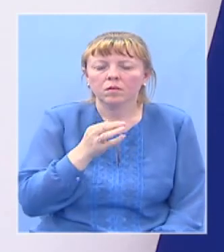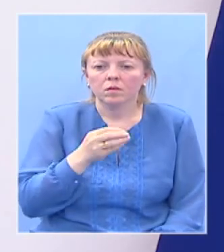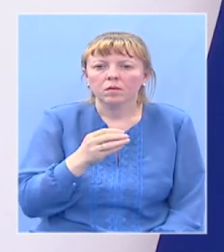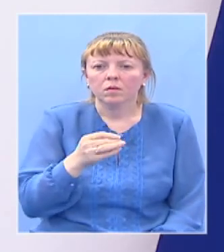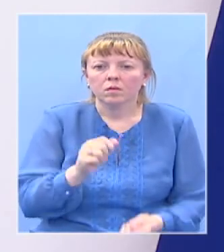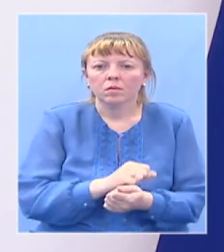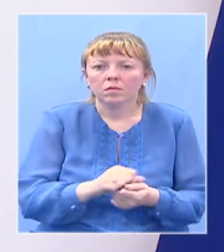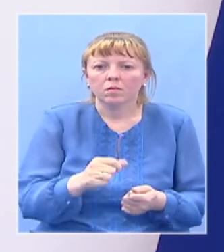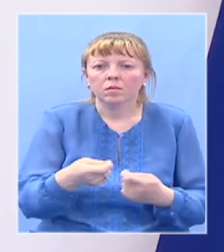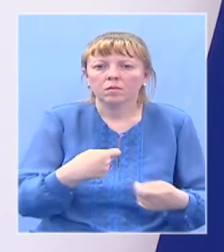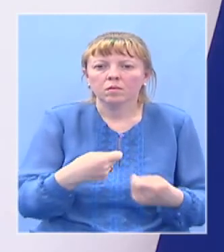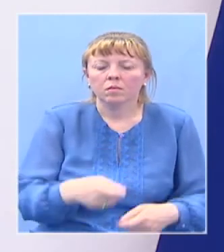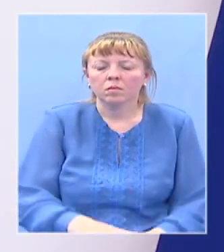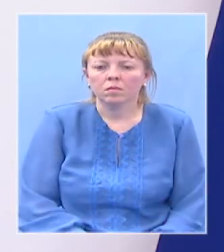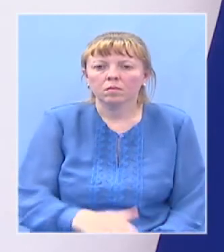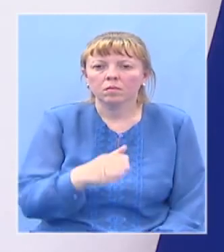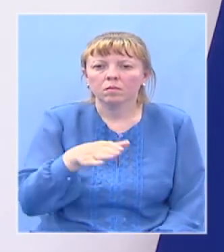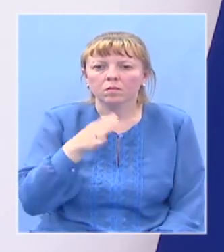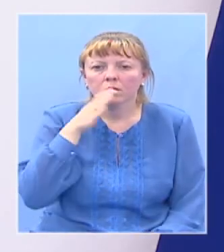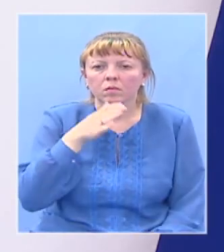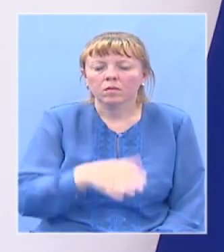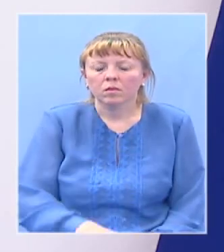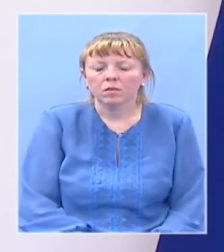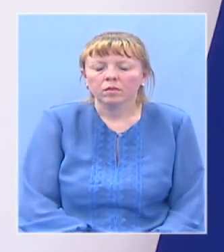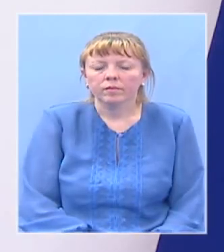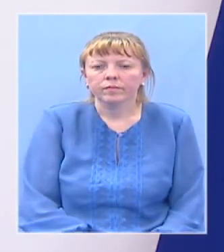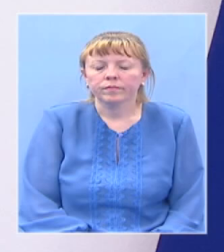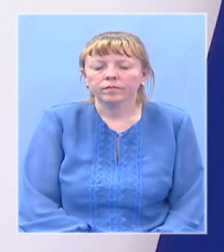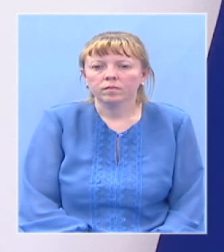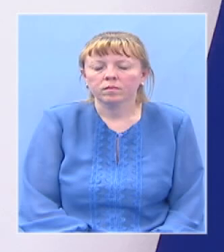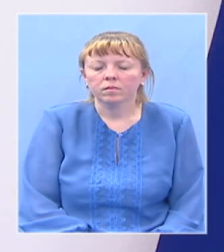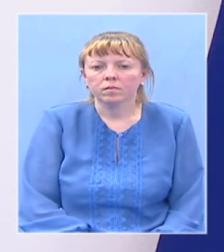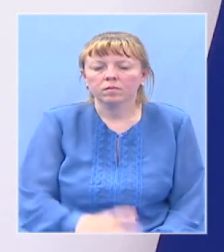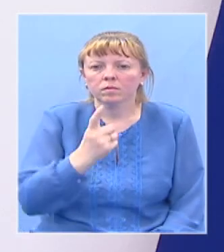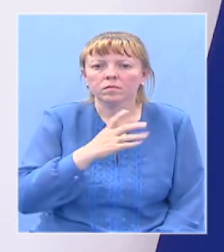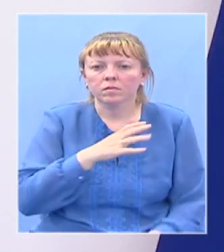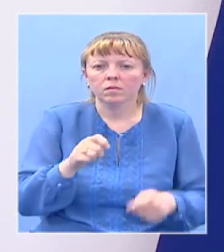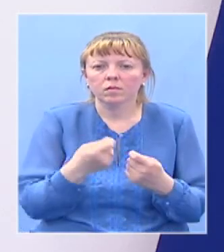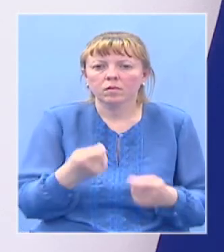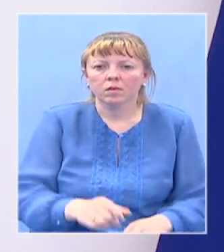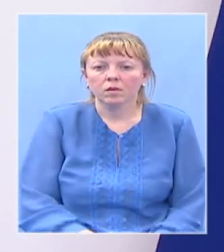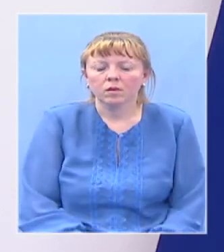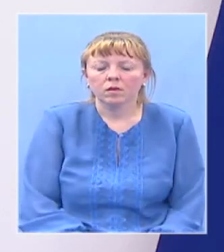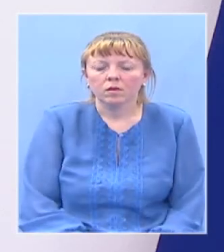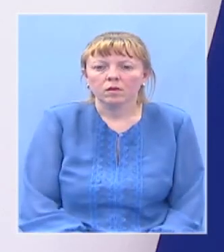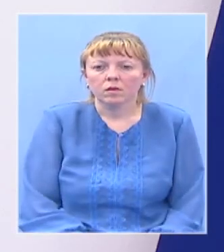документа на управление данного водного транспорта или же часто ещё одно нарушение это у